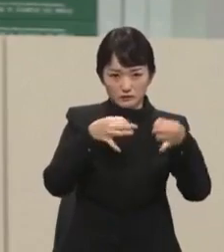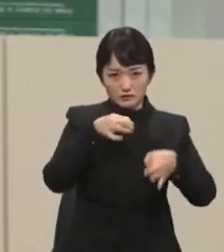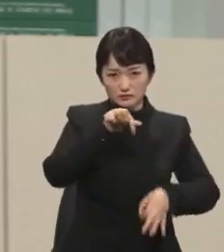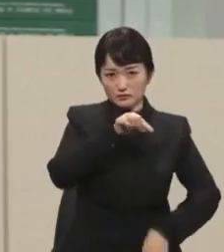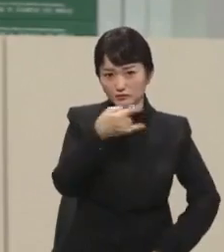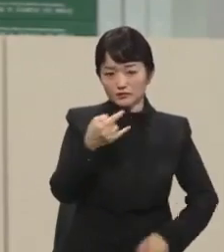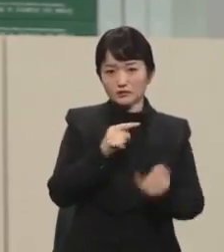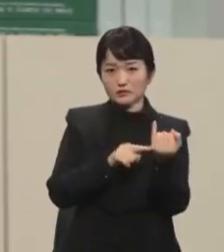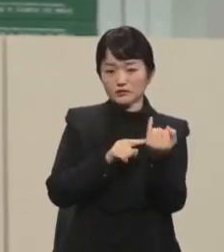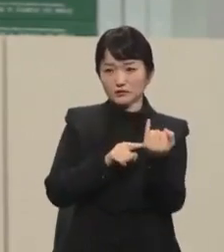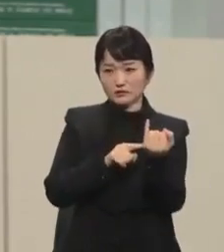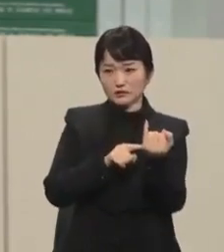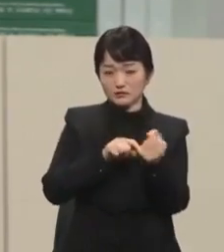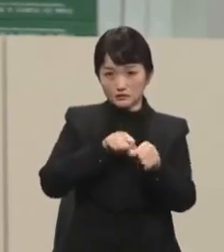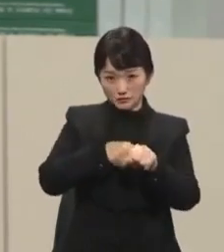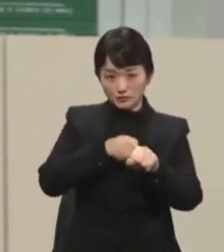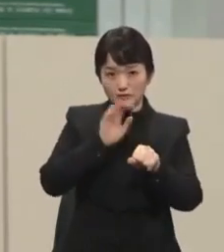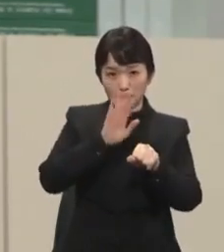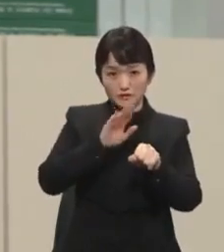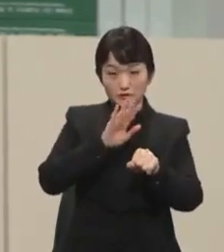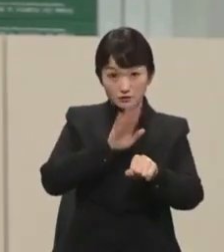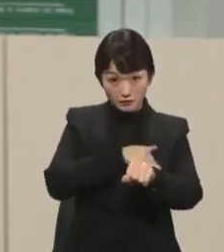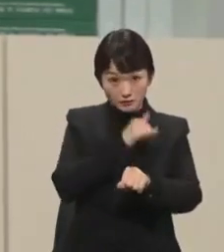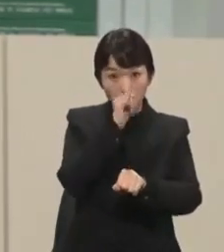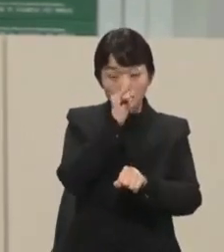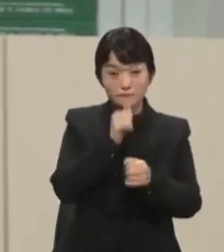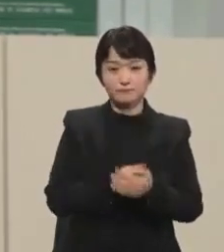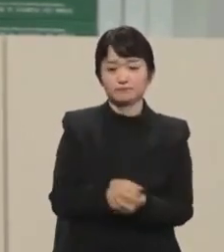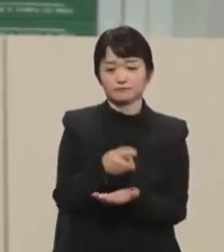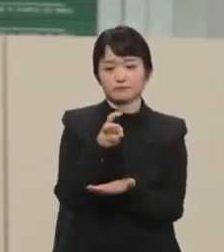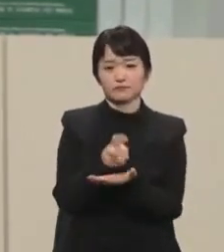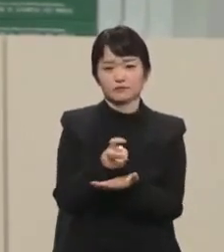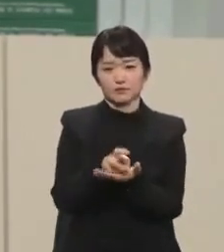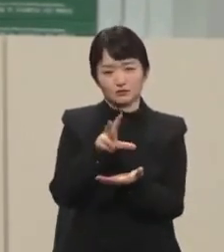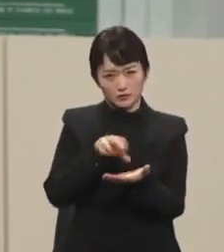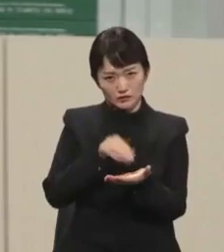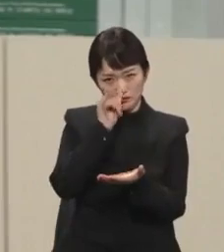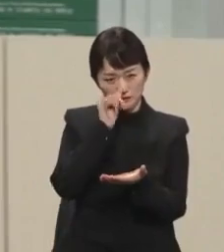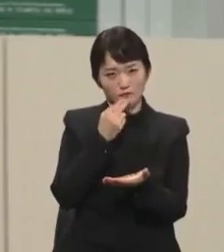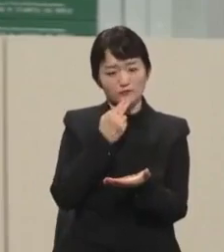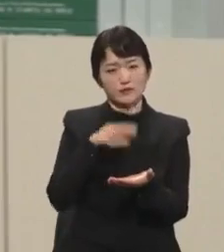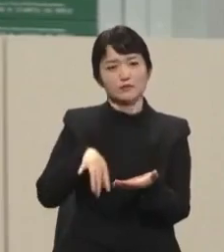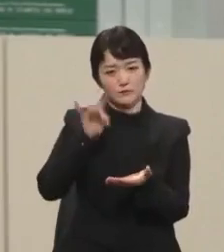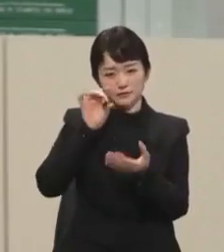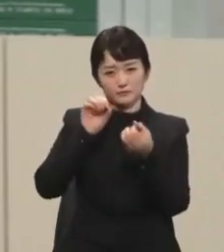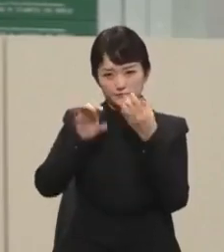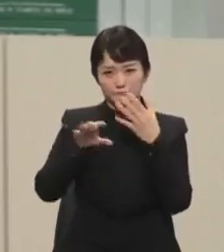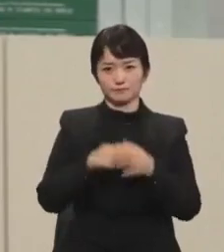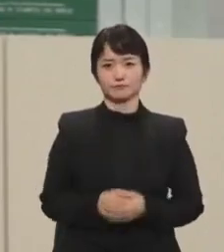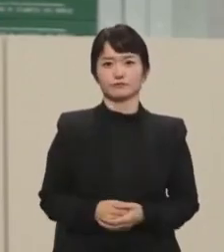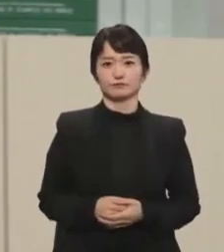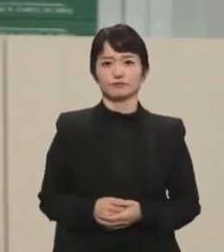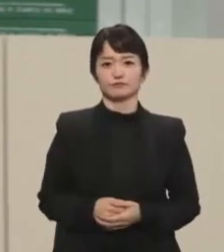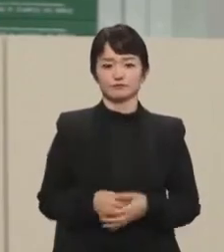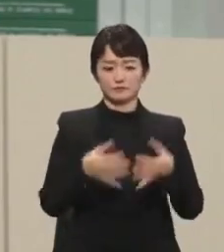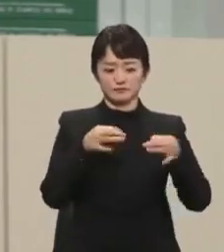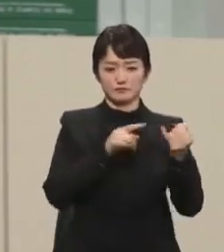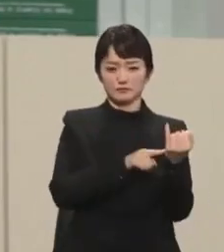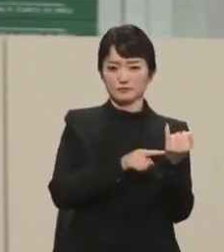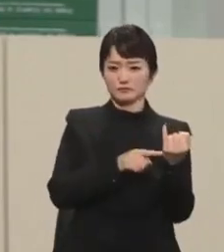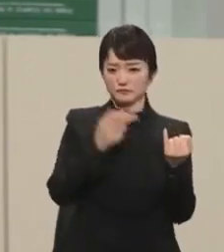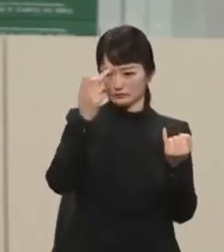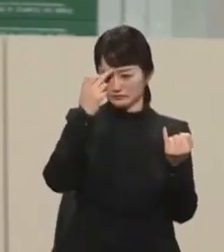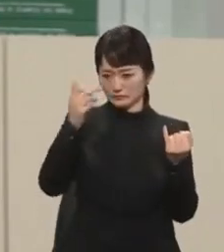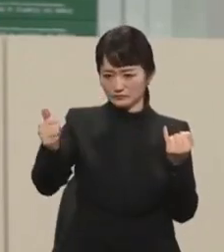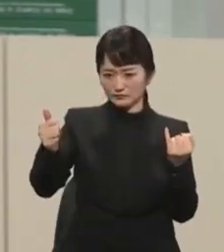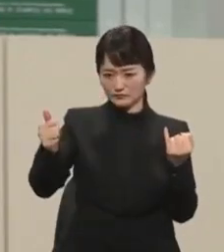없다고 말씀드리는 건 아니고 법적으로 문제 있느냐 없느냐를 먼저 말씀드린 거고 어쨌든간에 제차 거절은 했습니다만 만약에